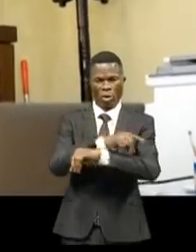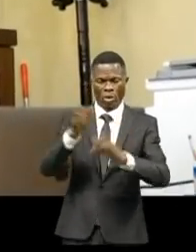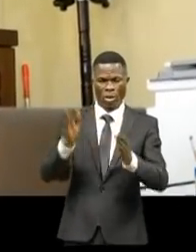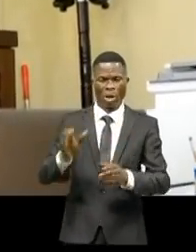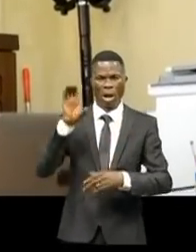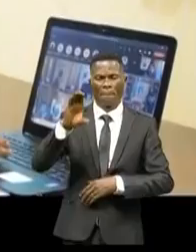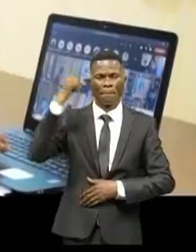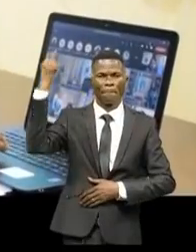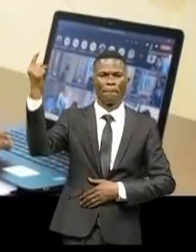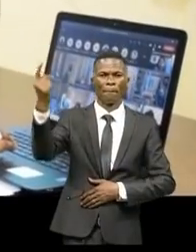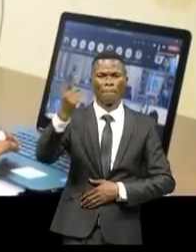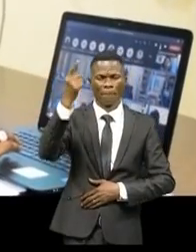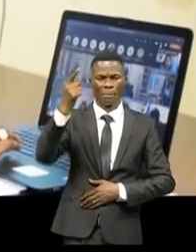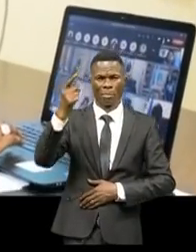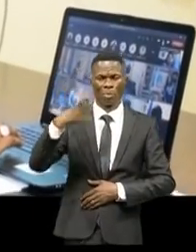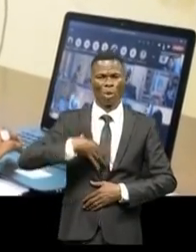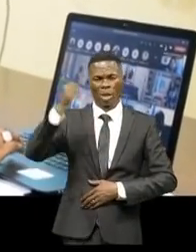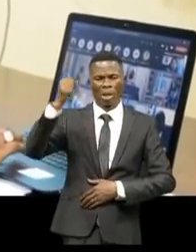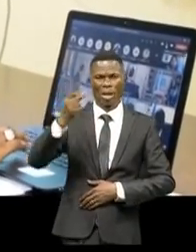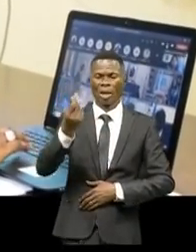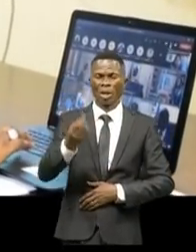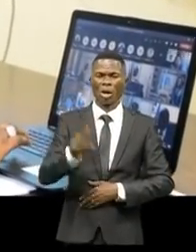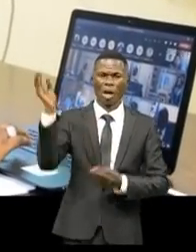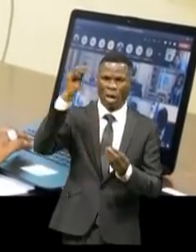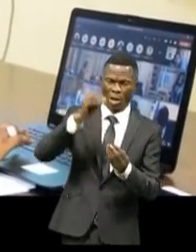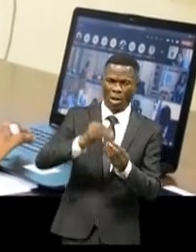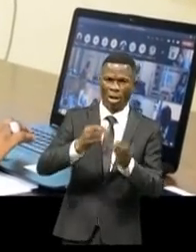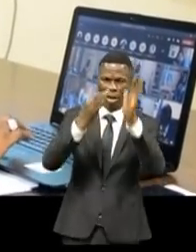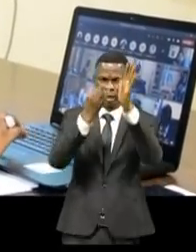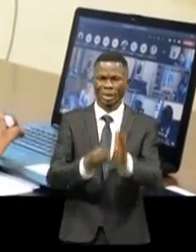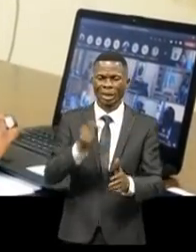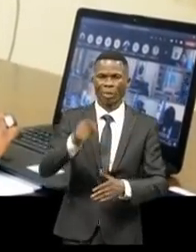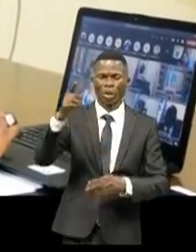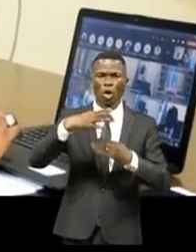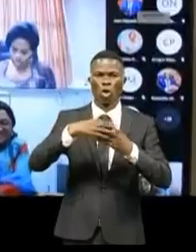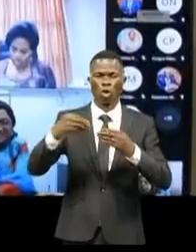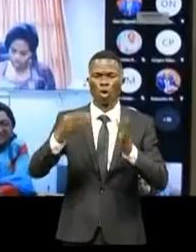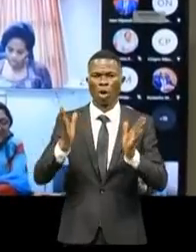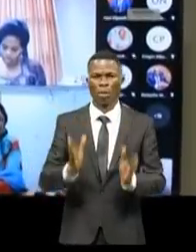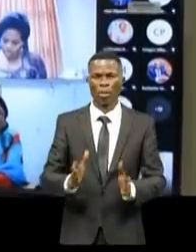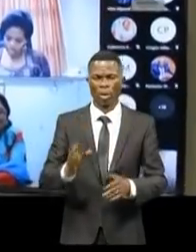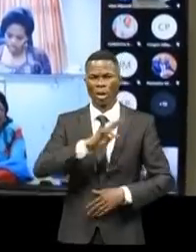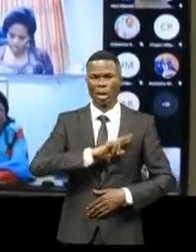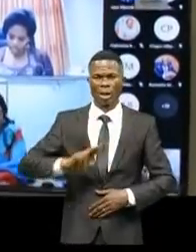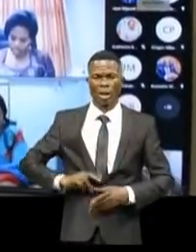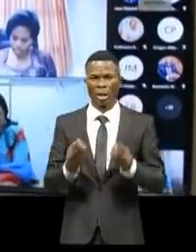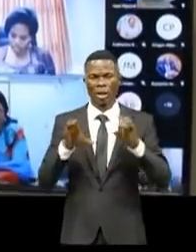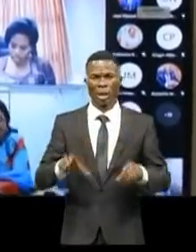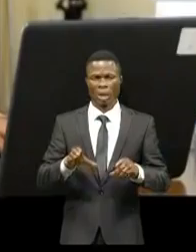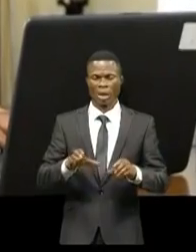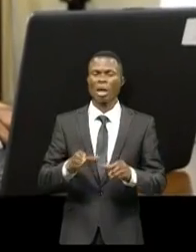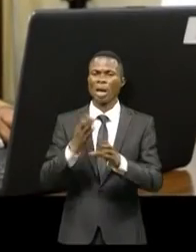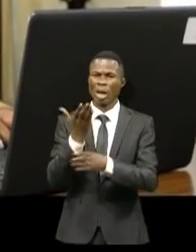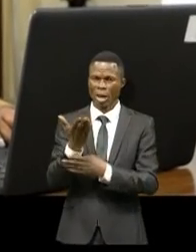de la Banque mondiale de valider un financement supplémentaire de 700 millions de dollars dont la République démocratique du Congo est